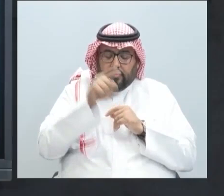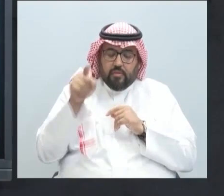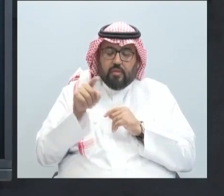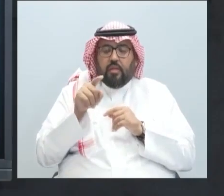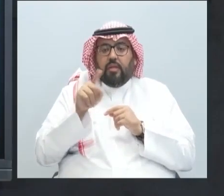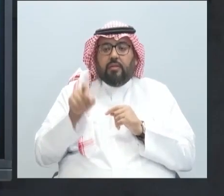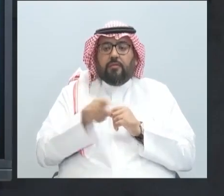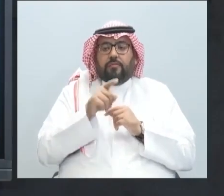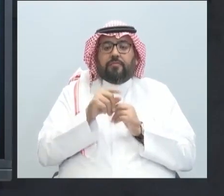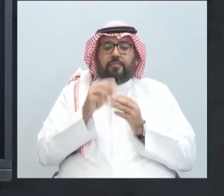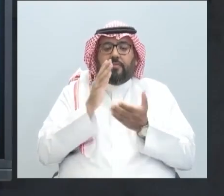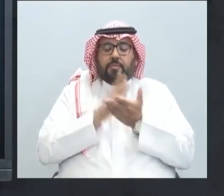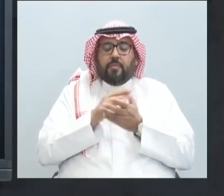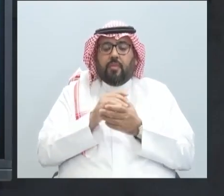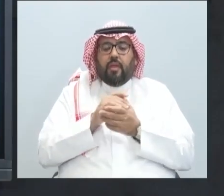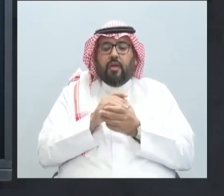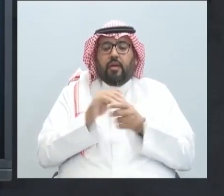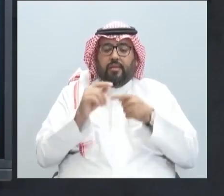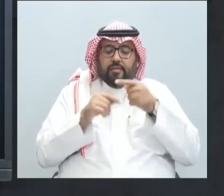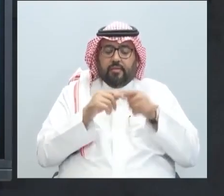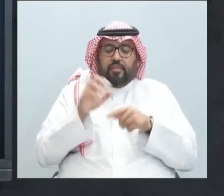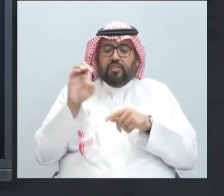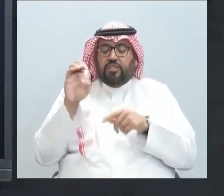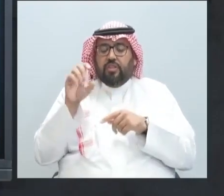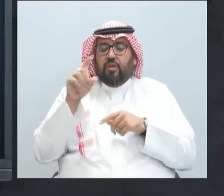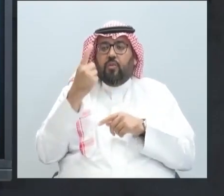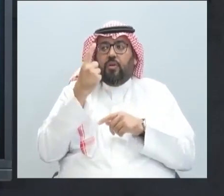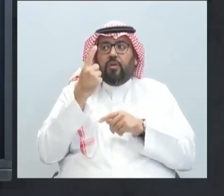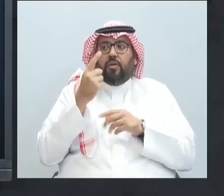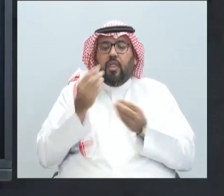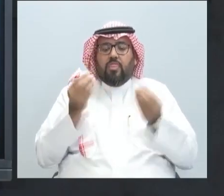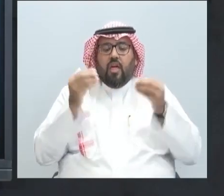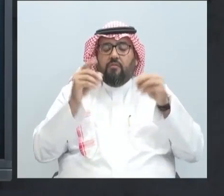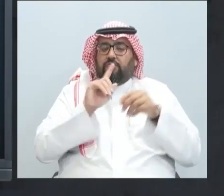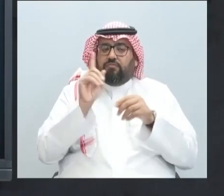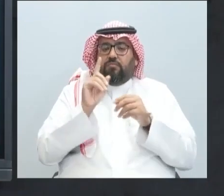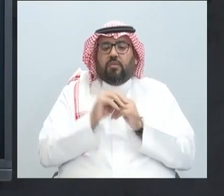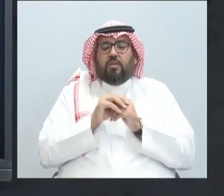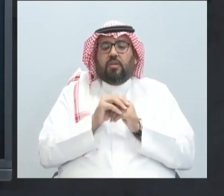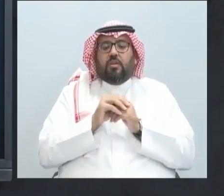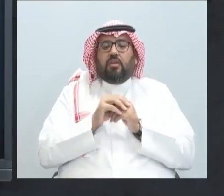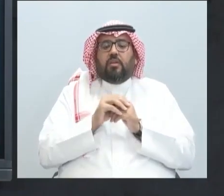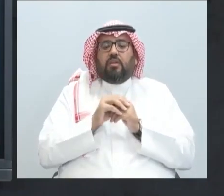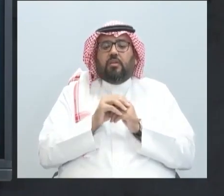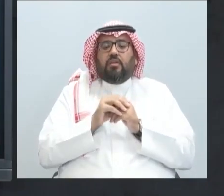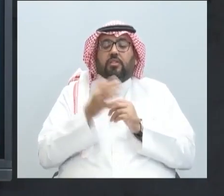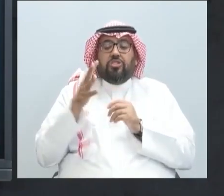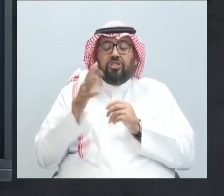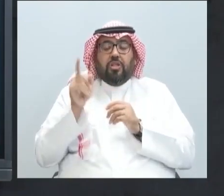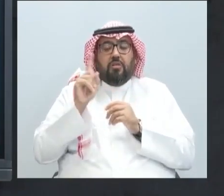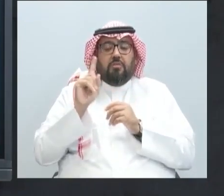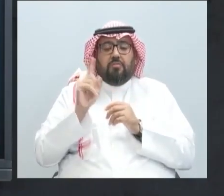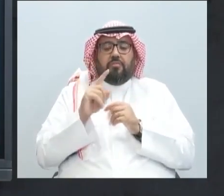زمن الخليه او انقسام الخليه في مرحله الجي لا يحدث هنالك تضاعف لذلك كانت هذه الخلايا لا تتجدد هذه